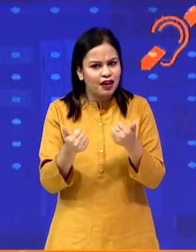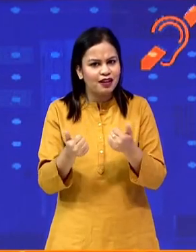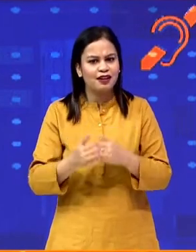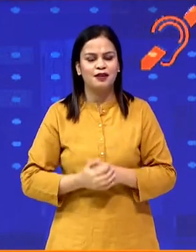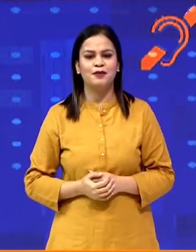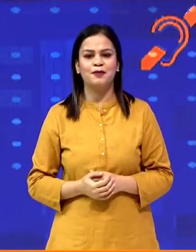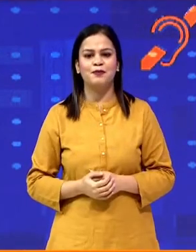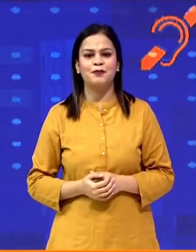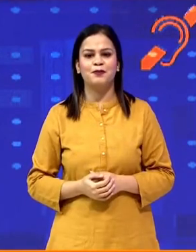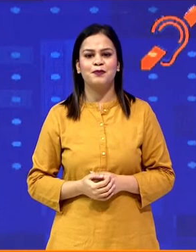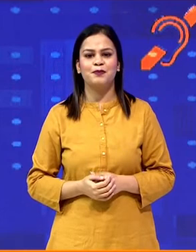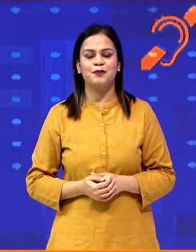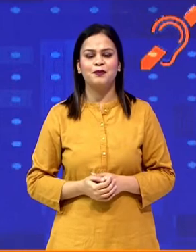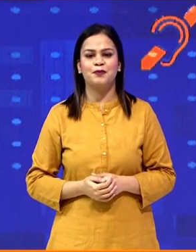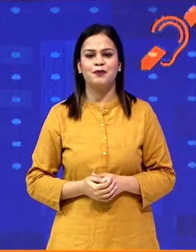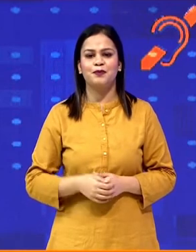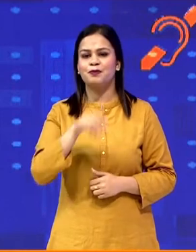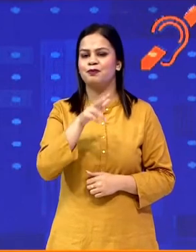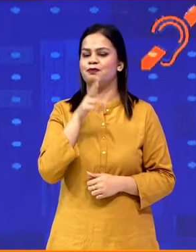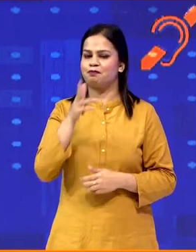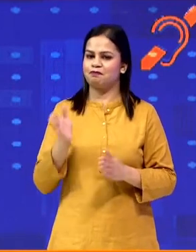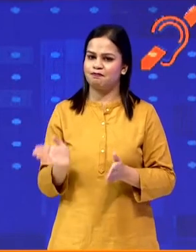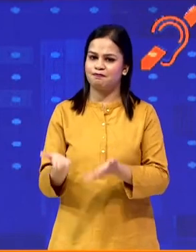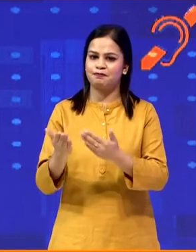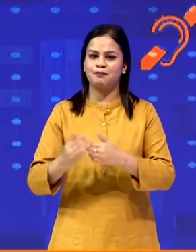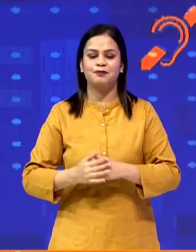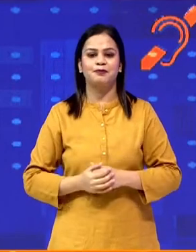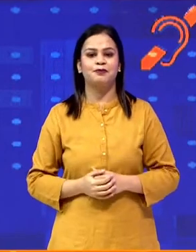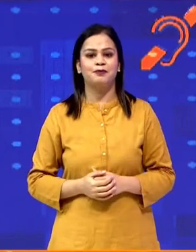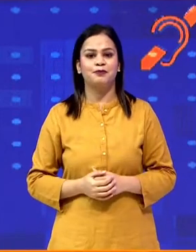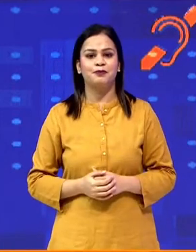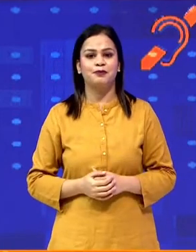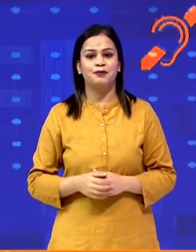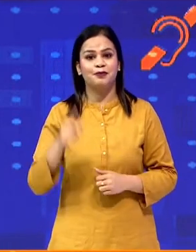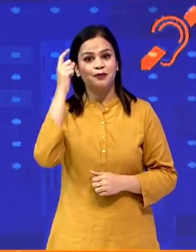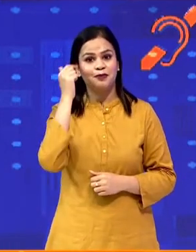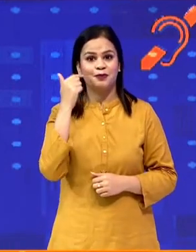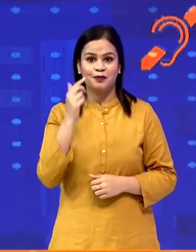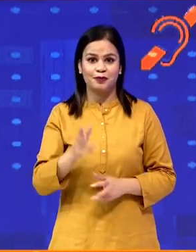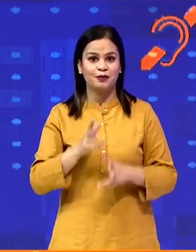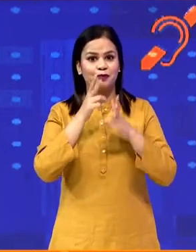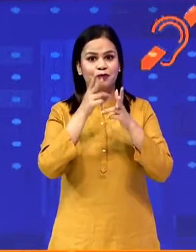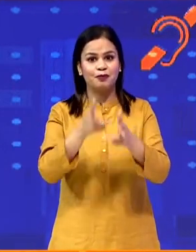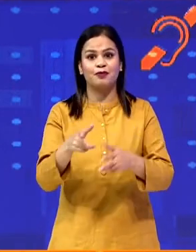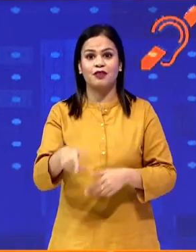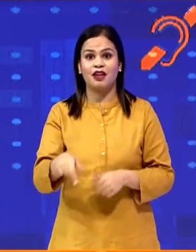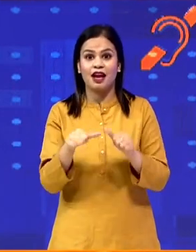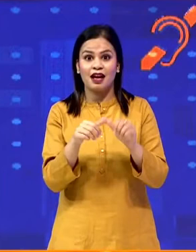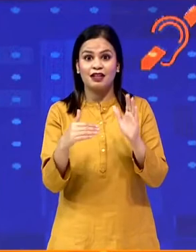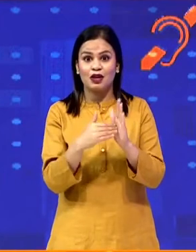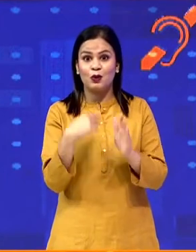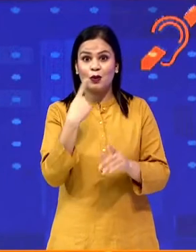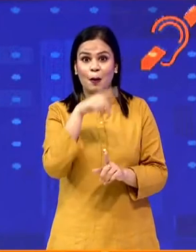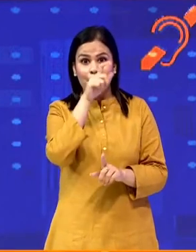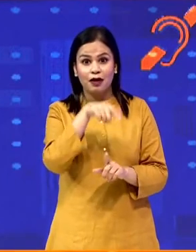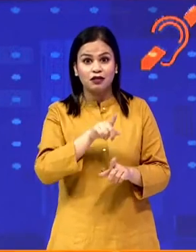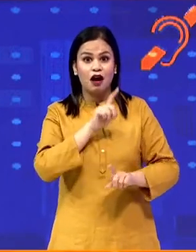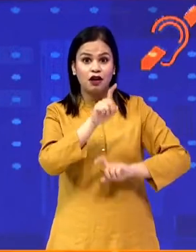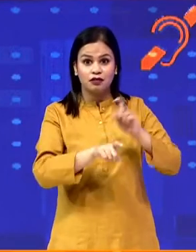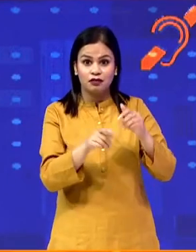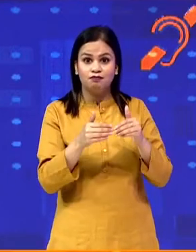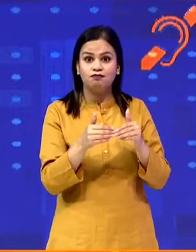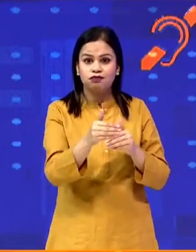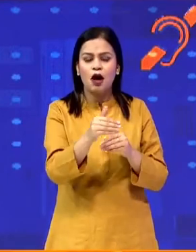की करवाई शुरू कर देंगे इजाजत और इससे पहले की आजा साहब पर आप पर इल्जाम लगे